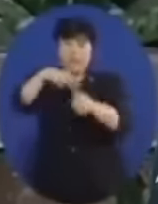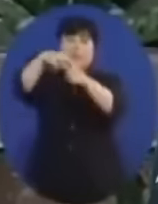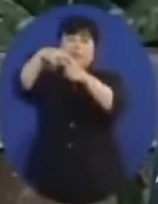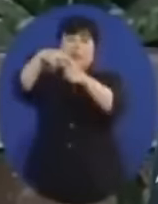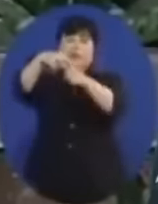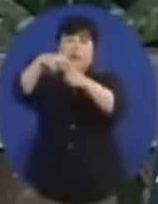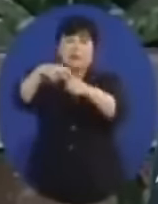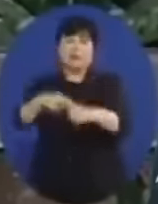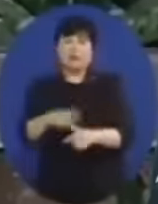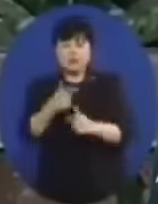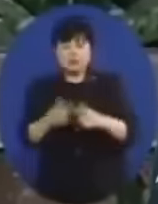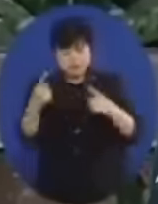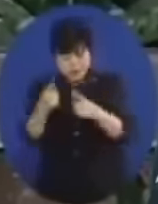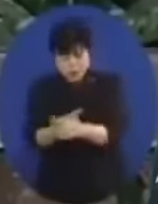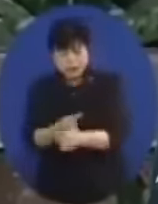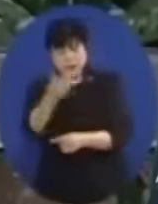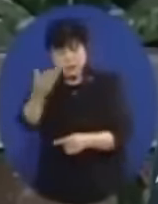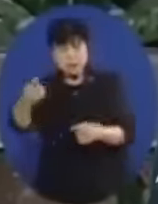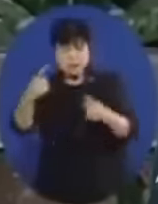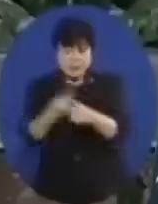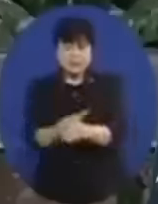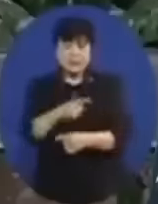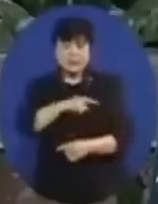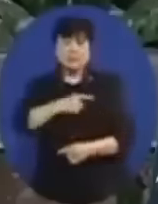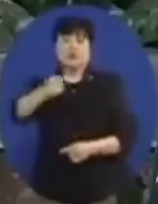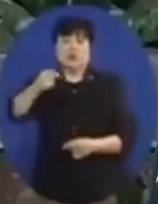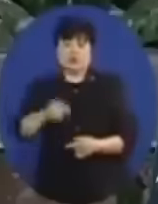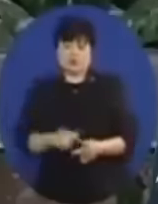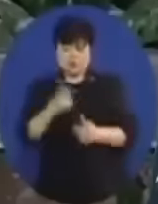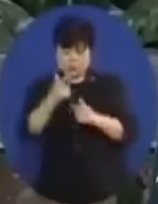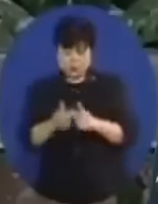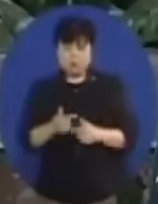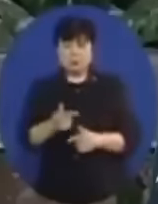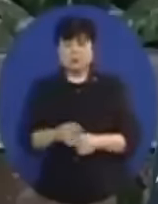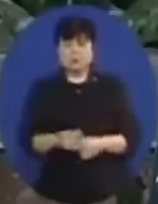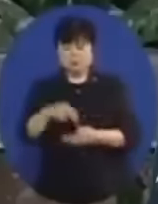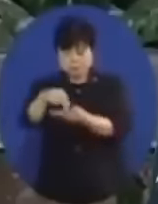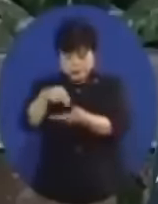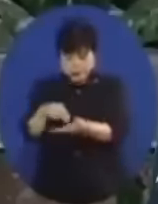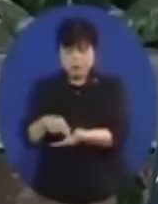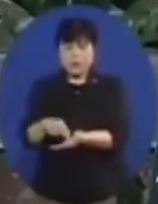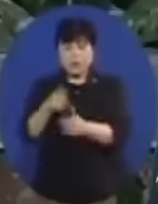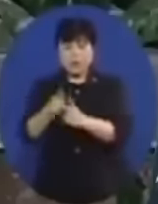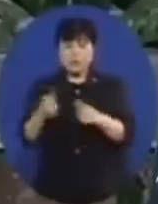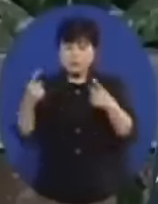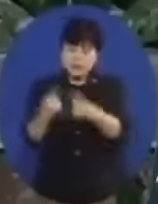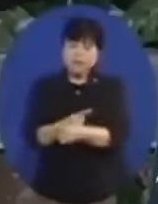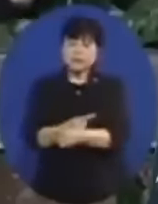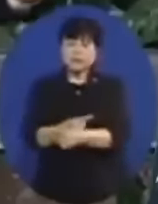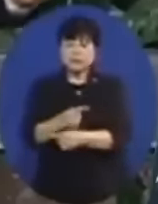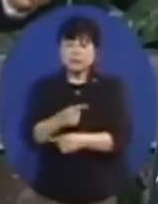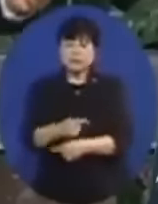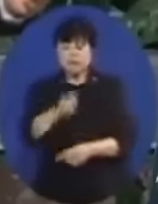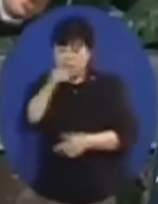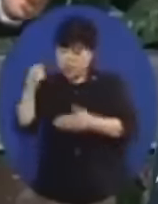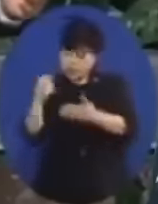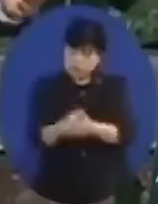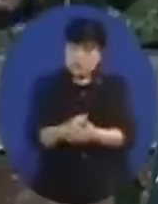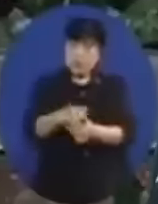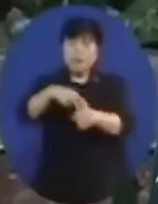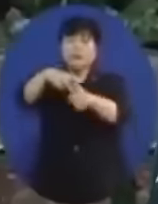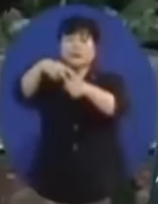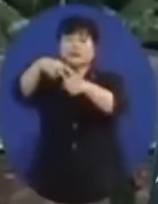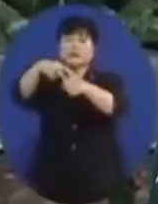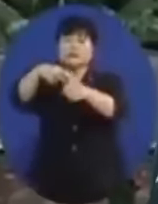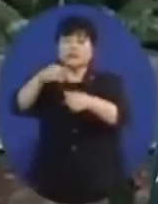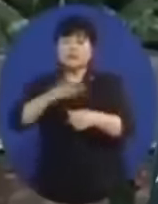여러분 대신해서 여러분의 이름으로 여러분의 신분으로 매달린 것입니다.